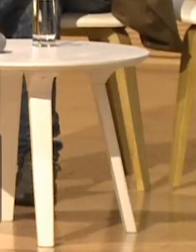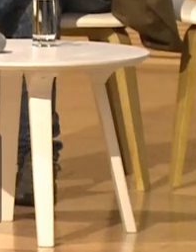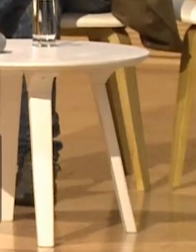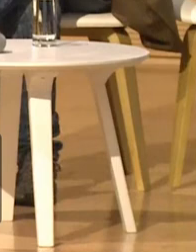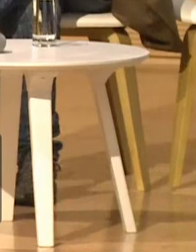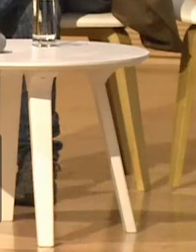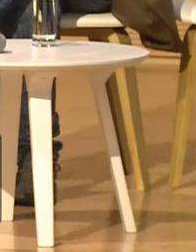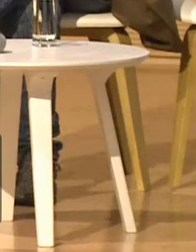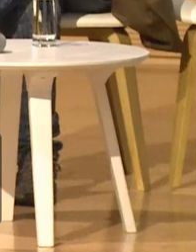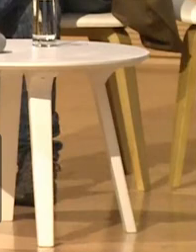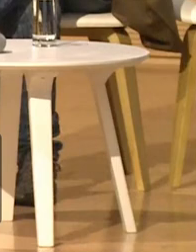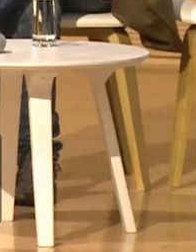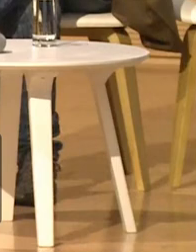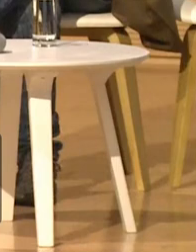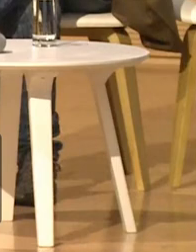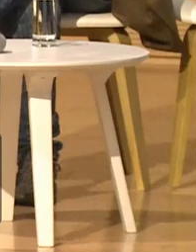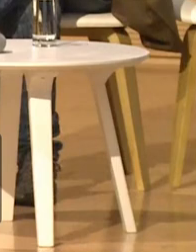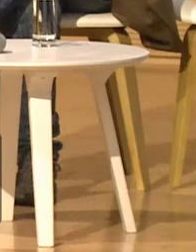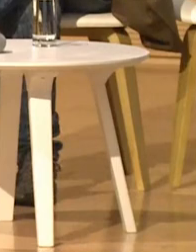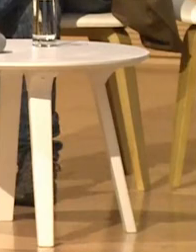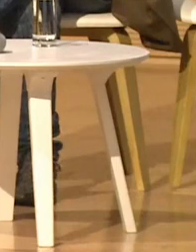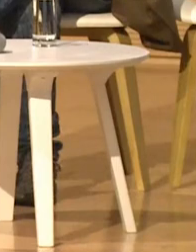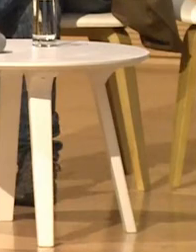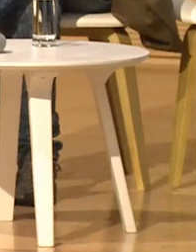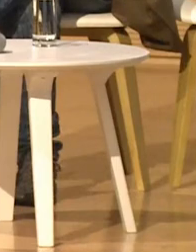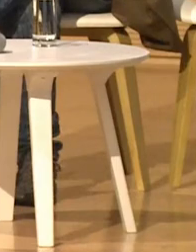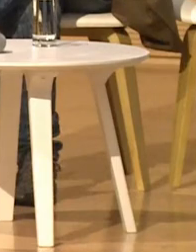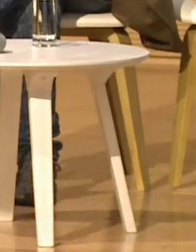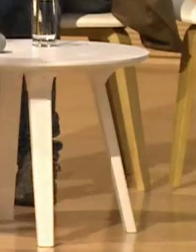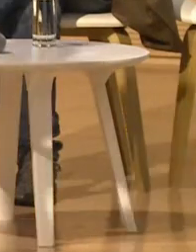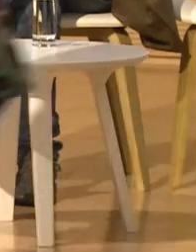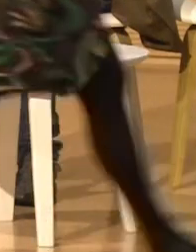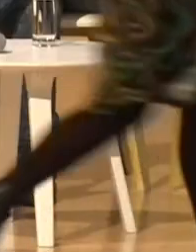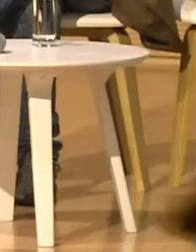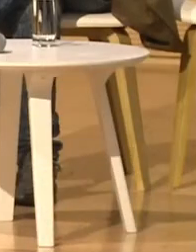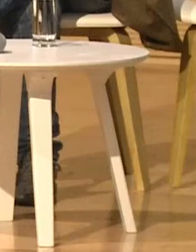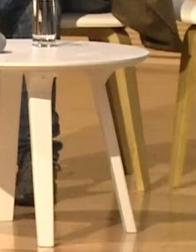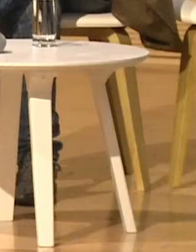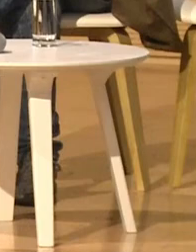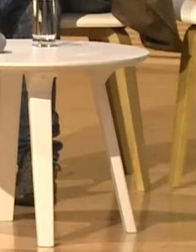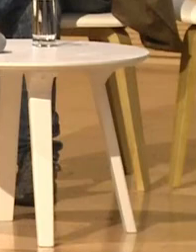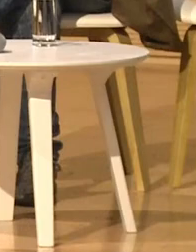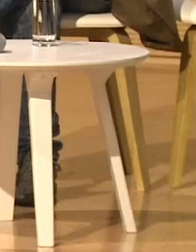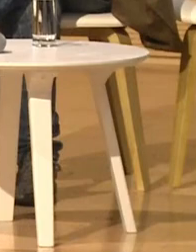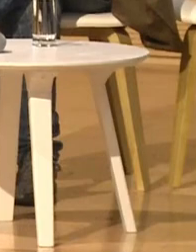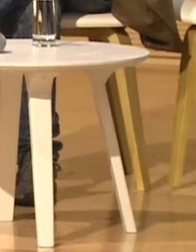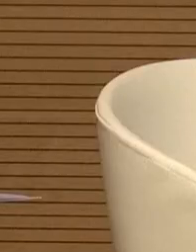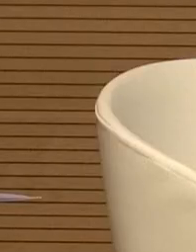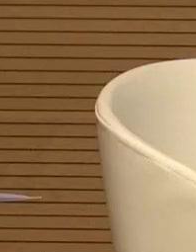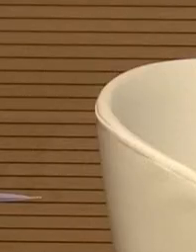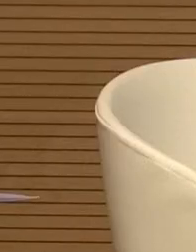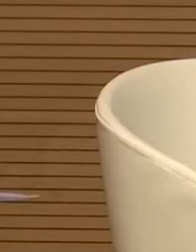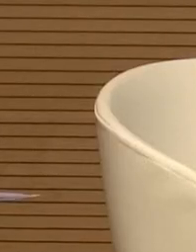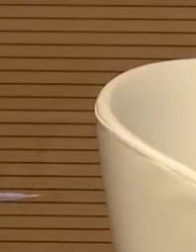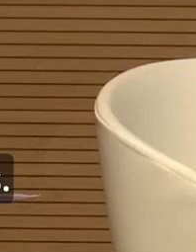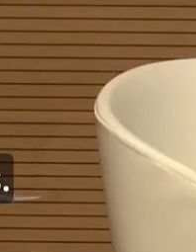την πρώτη μας καλεσμένη, βεβαίως την κυρία Μούλιου, η οποία είναι υπεύθυνη για τις δράσεις δημόσιας αρχαιολογίας στην Πανεπιστημιακή Ανασκαφή του